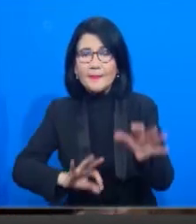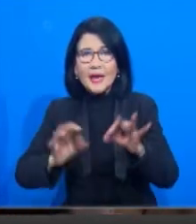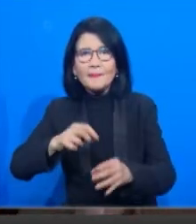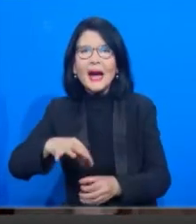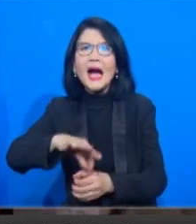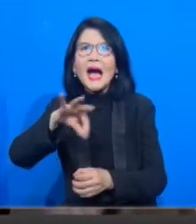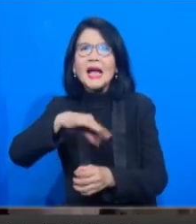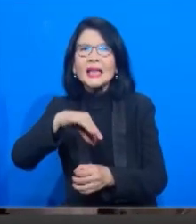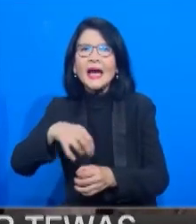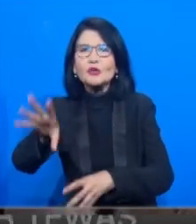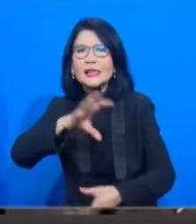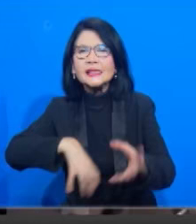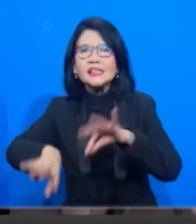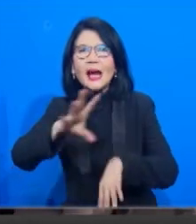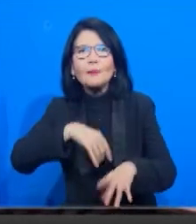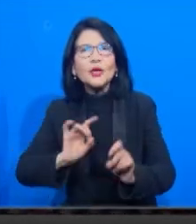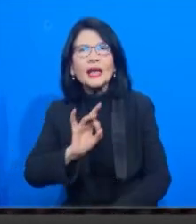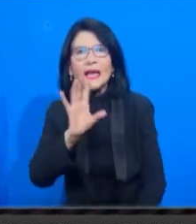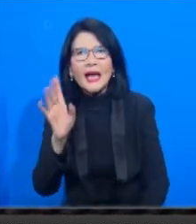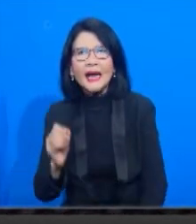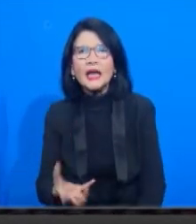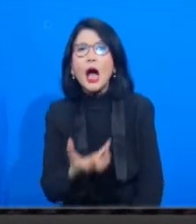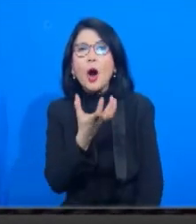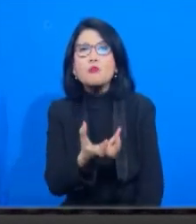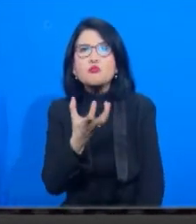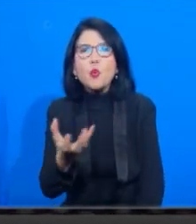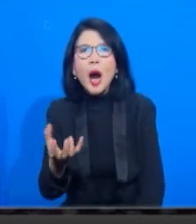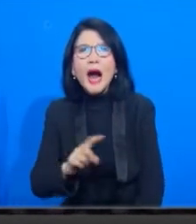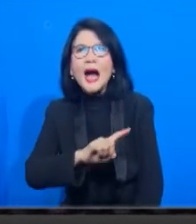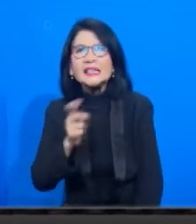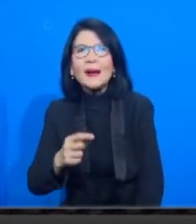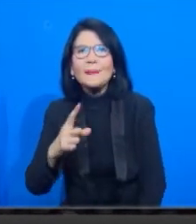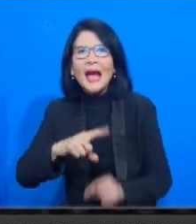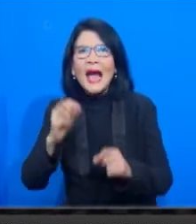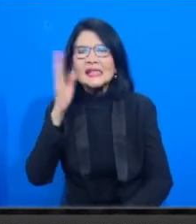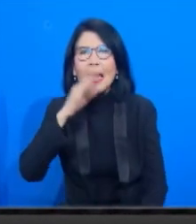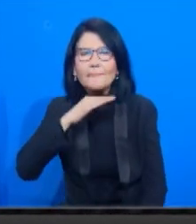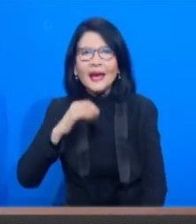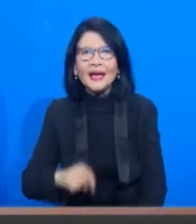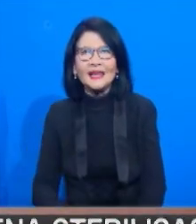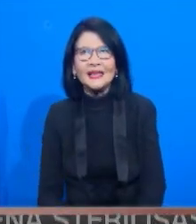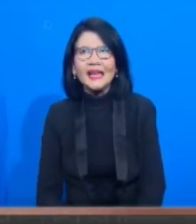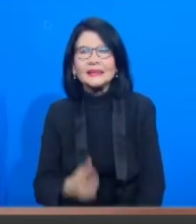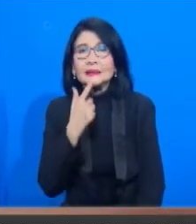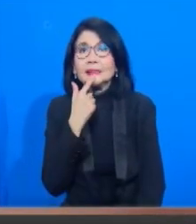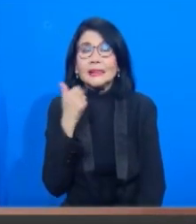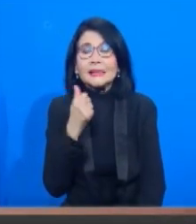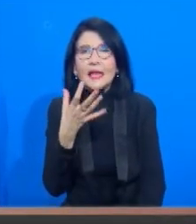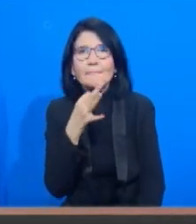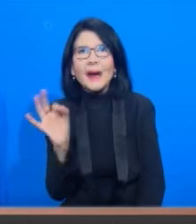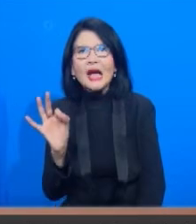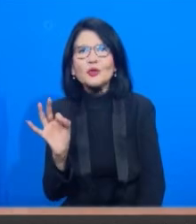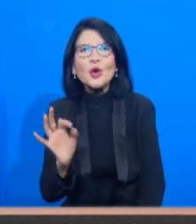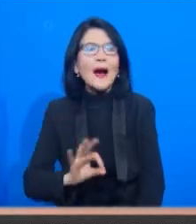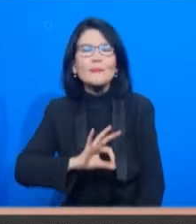juga bisa dikombinasikan dengan bahan lainnya seperti buah segar sampai cabai. Sehingga menciptakan sensasi rasa yang baru dan belum